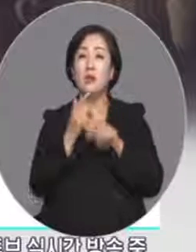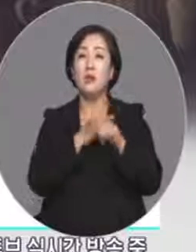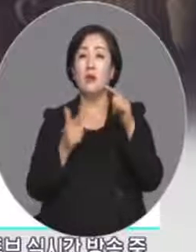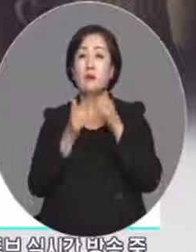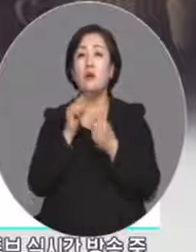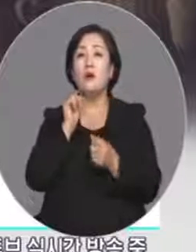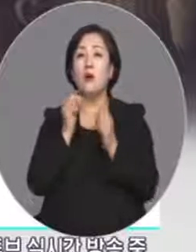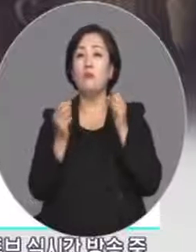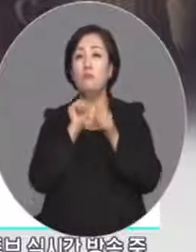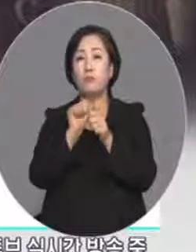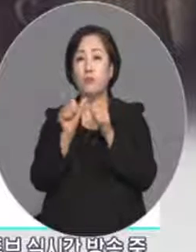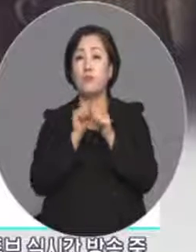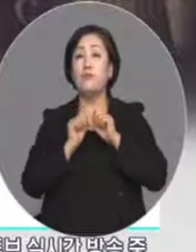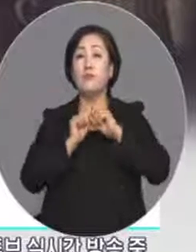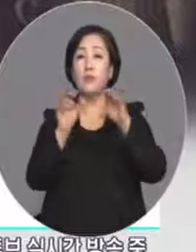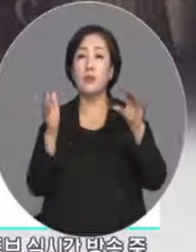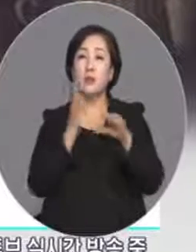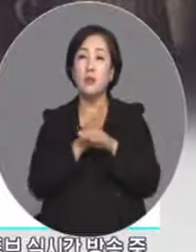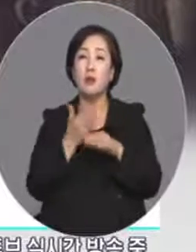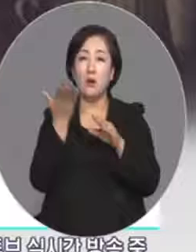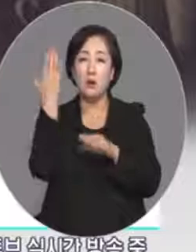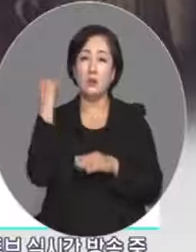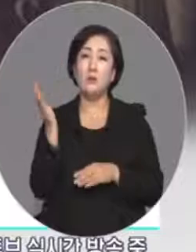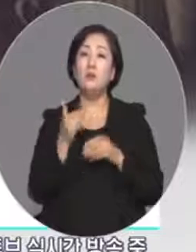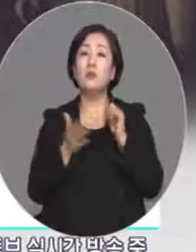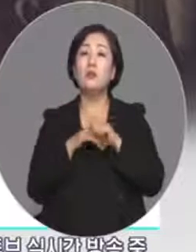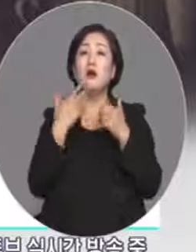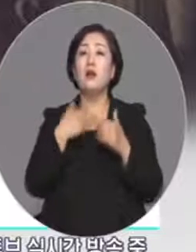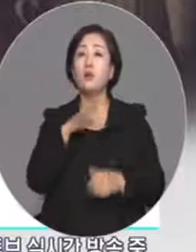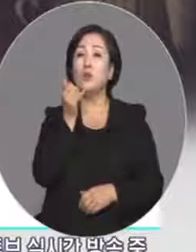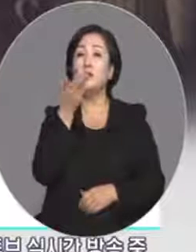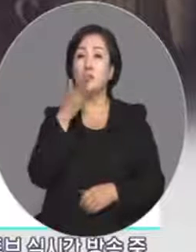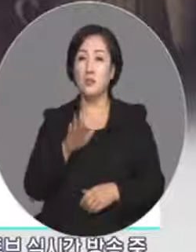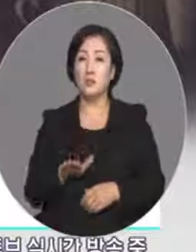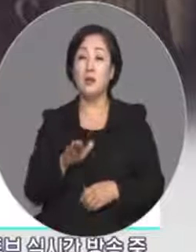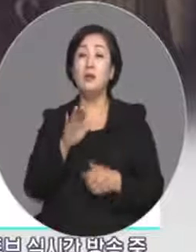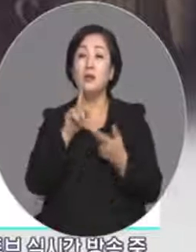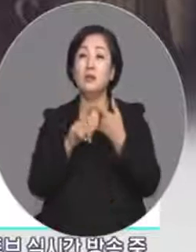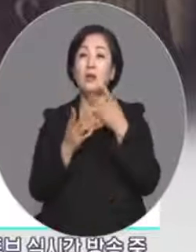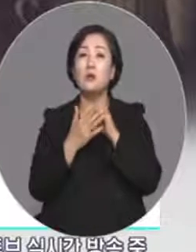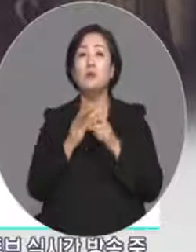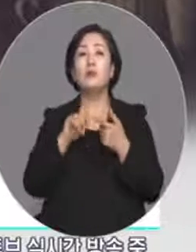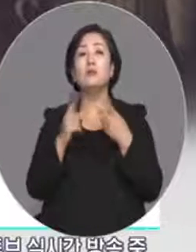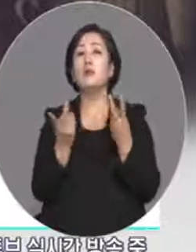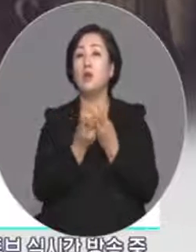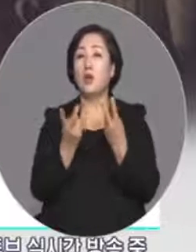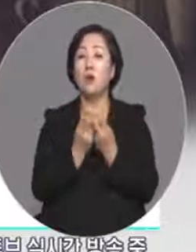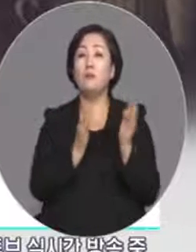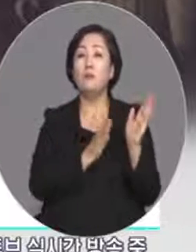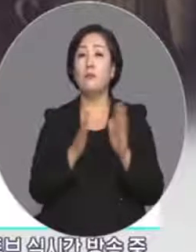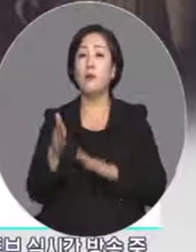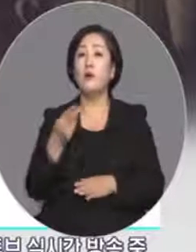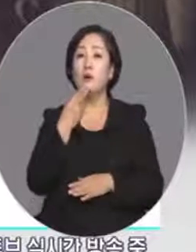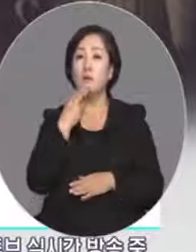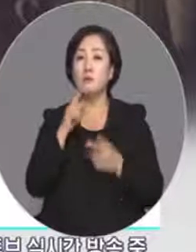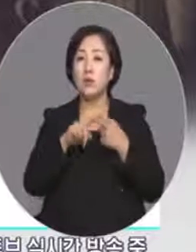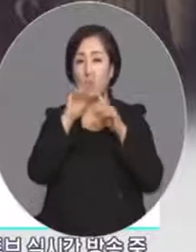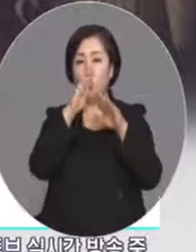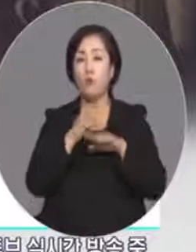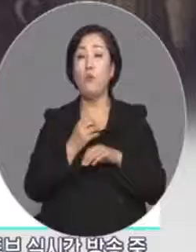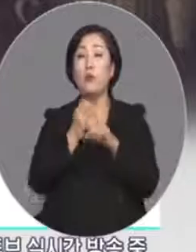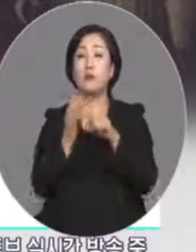확산 하자 관할 지자체는 오래전부터 이 사실을 알고 있었지만 손을 쓸 방법이 없었다 고